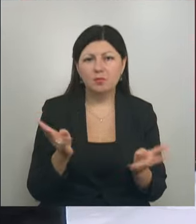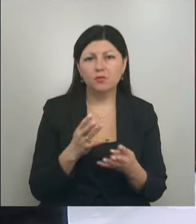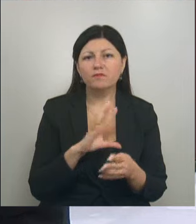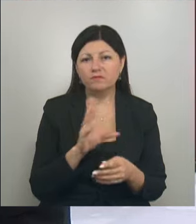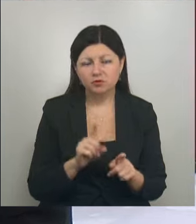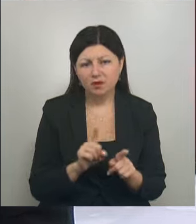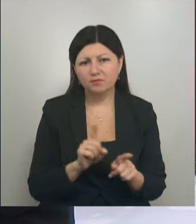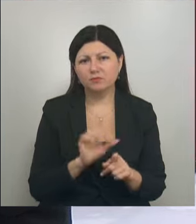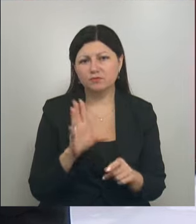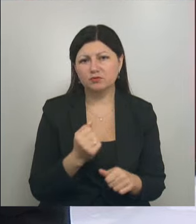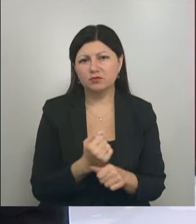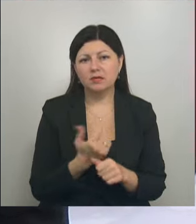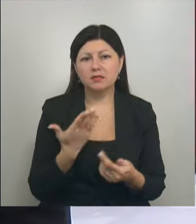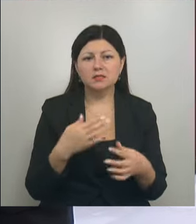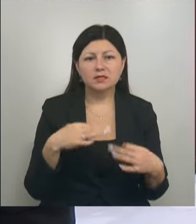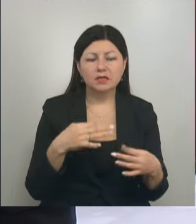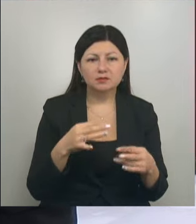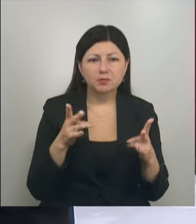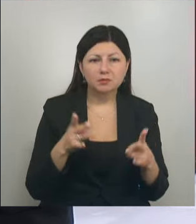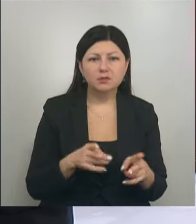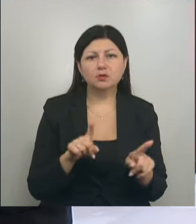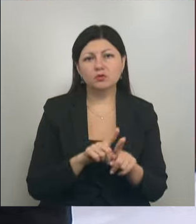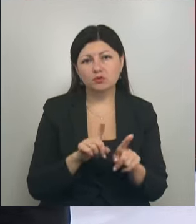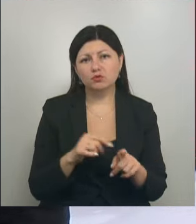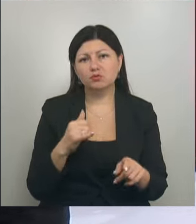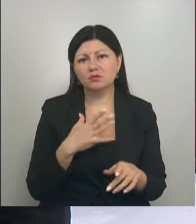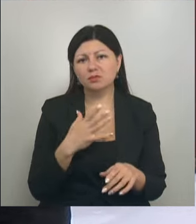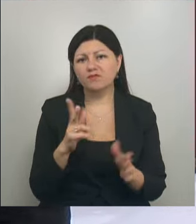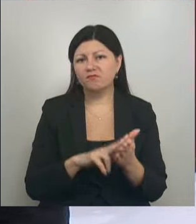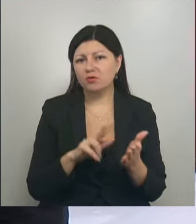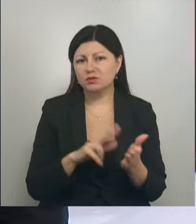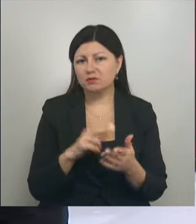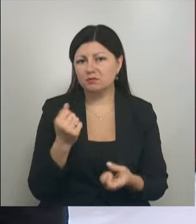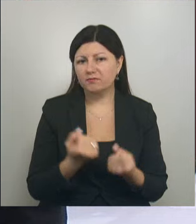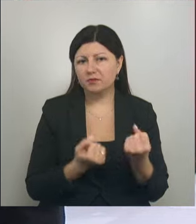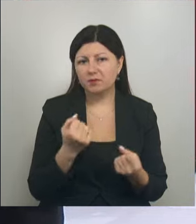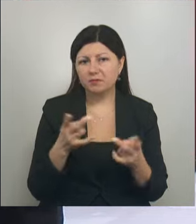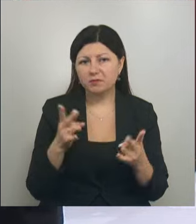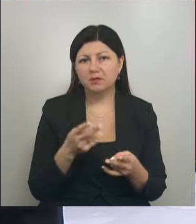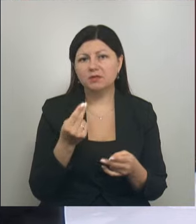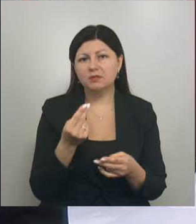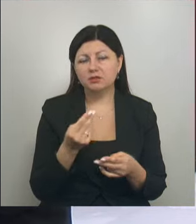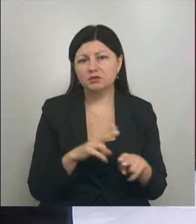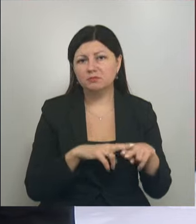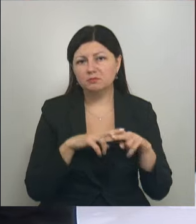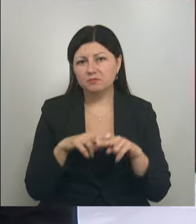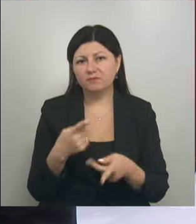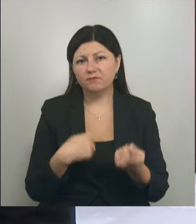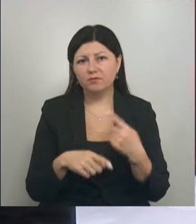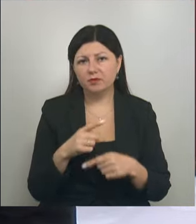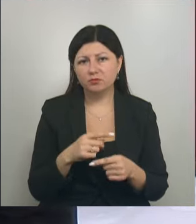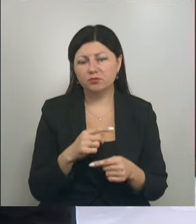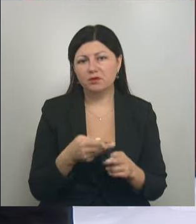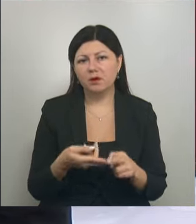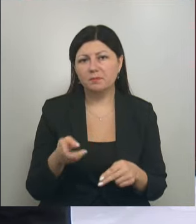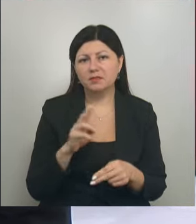делаем. Если транспорт пострадал, тоже у нас было 8 автомобилей, пострадали, денежные средства пришли, жителям вернули все,